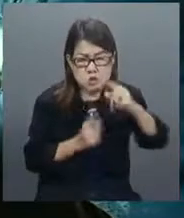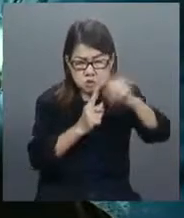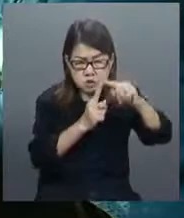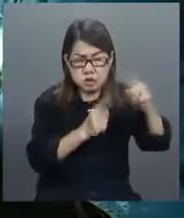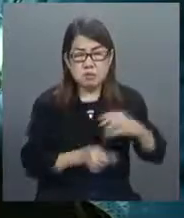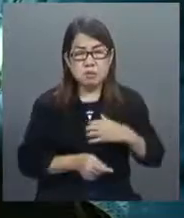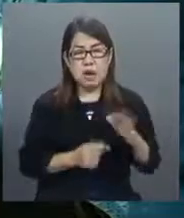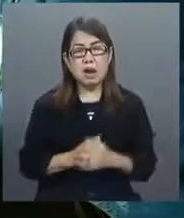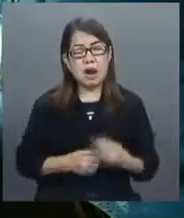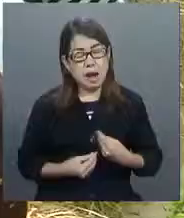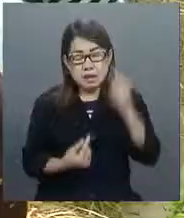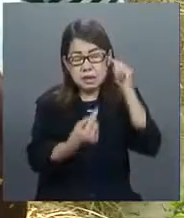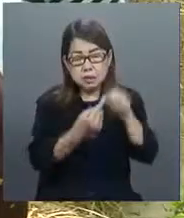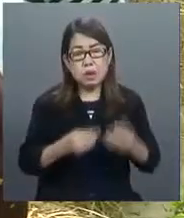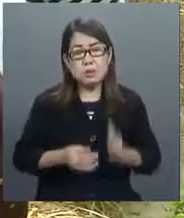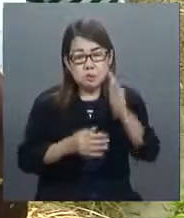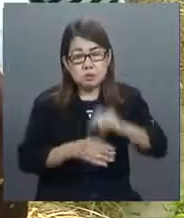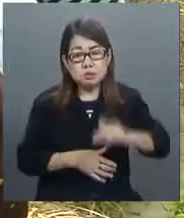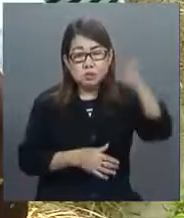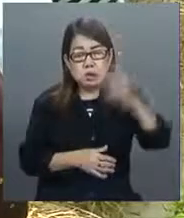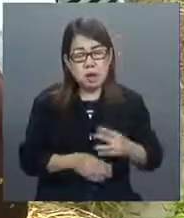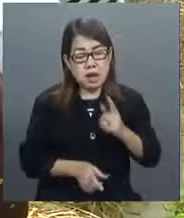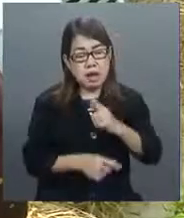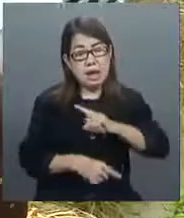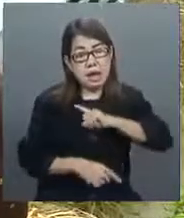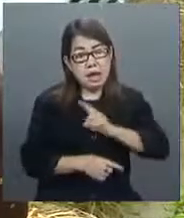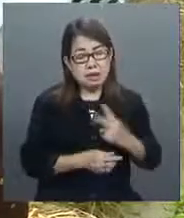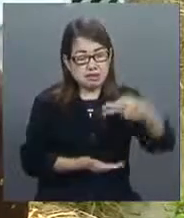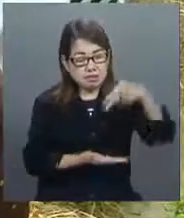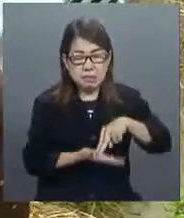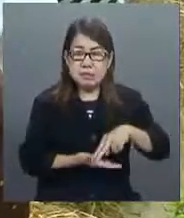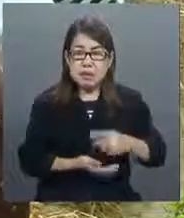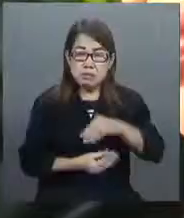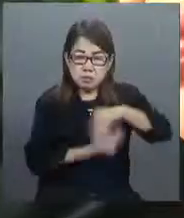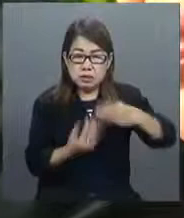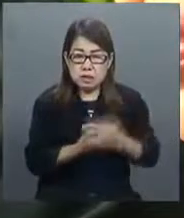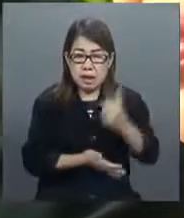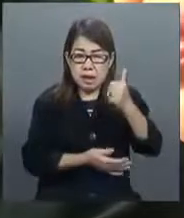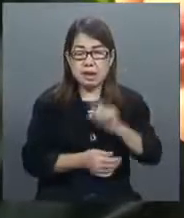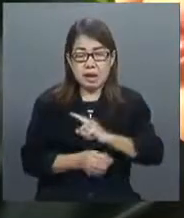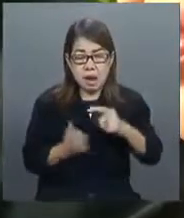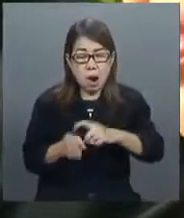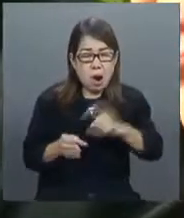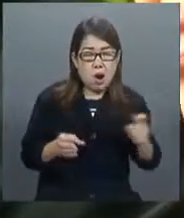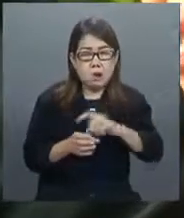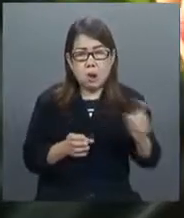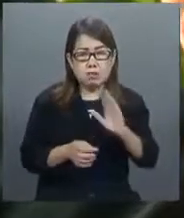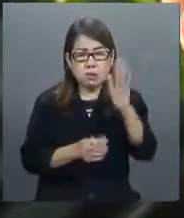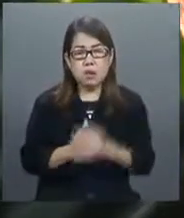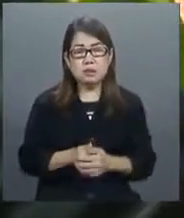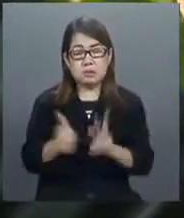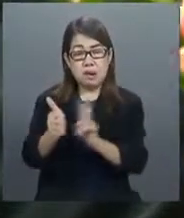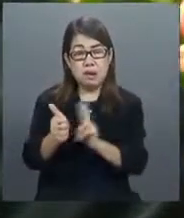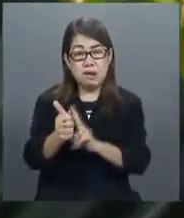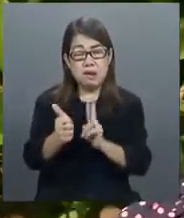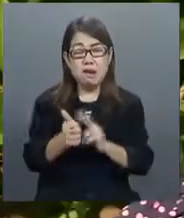ให้สามารถเลี้ยงชีพและอยู่รอดในสังคมได้โดยไม่ต้องออกจากการศึกษากลางคันสอดคล้องกับรองผู้อำนวยการสำนัก